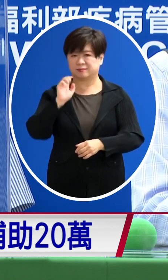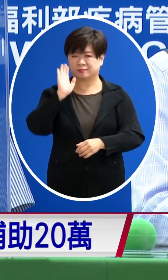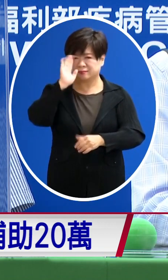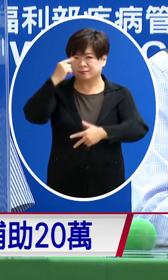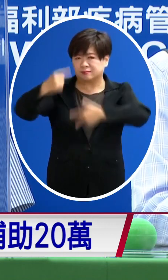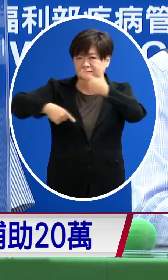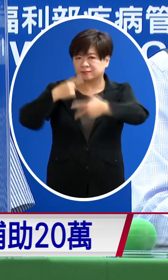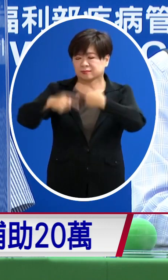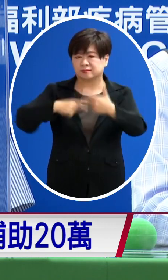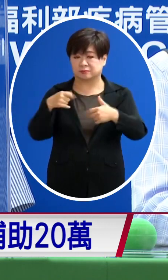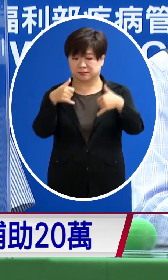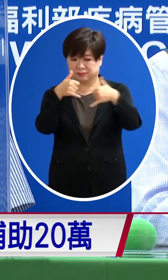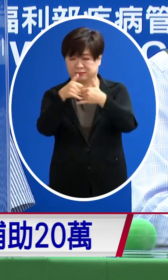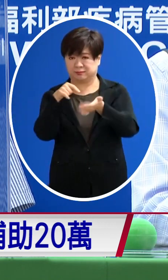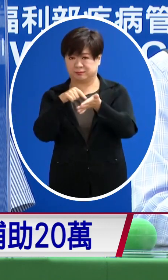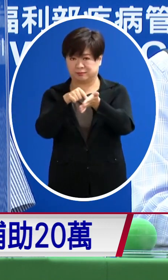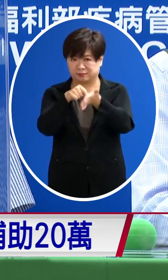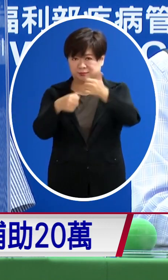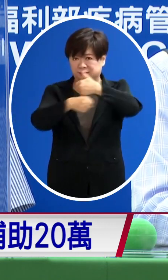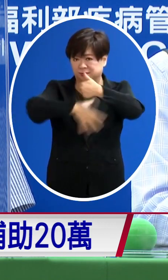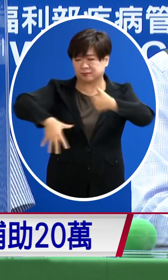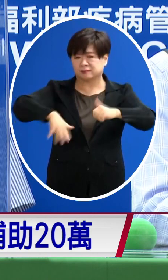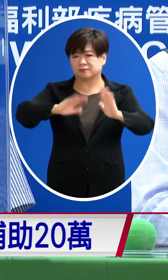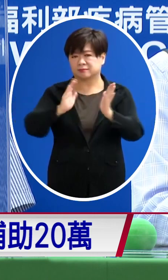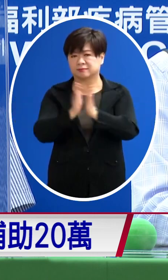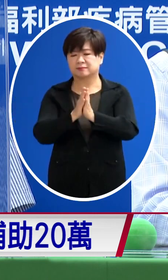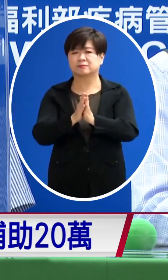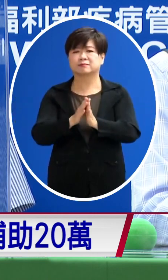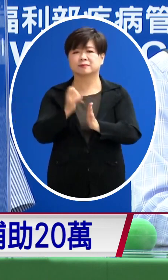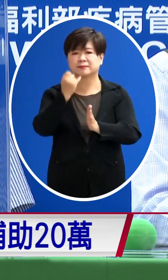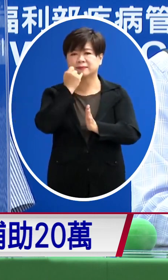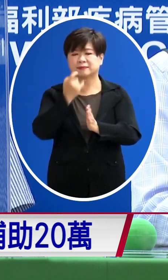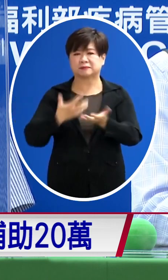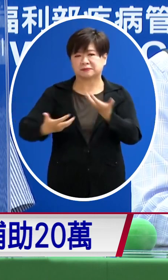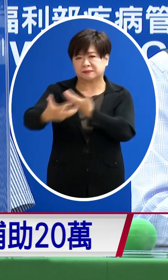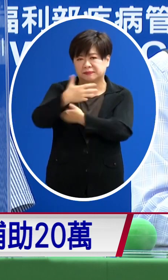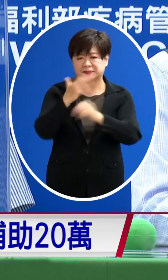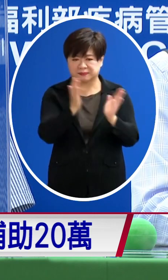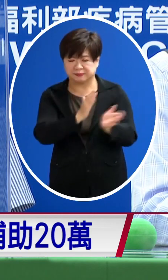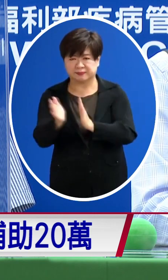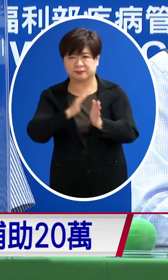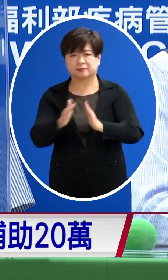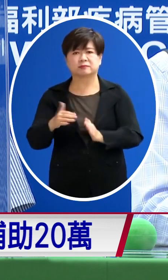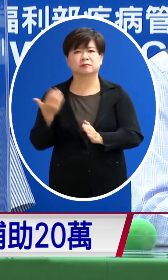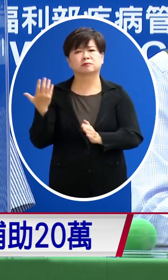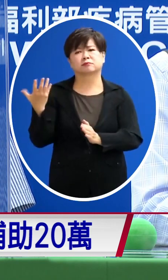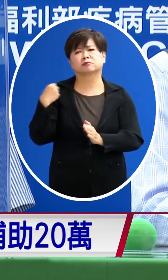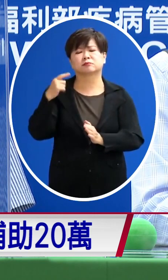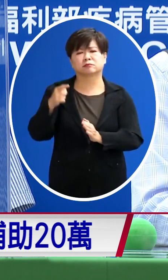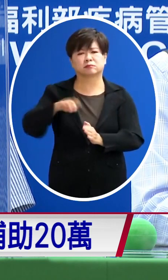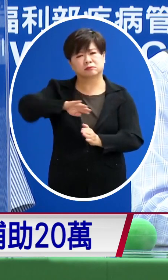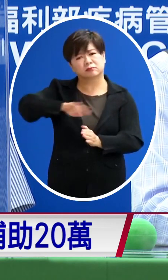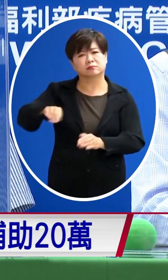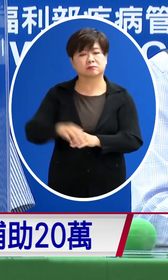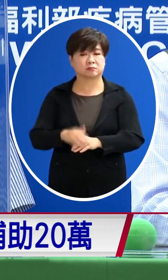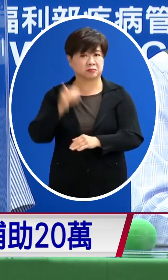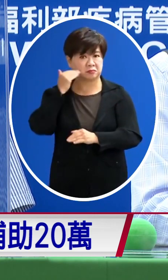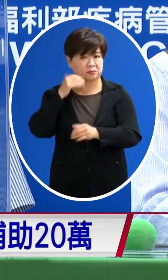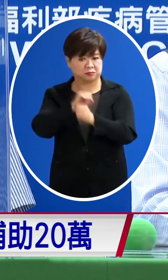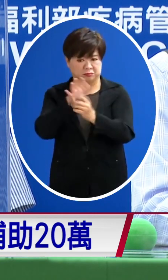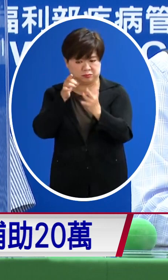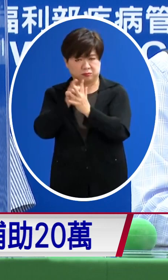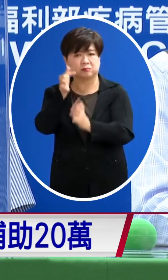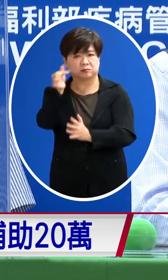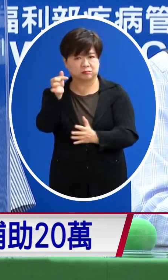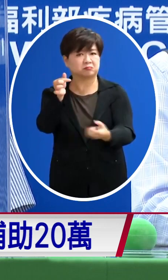健保的这样的一个申报及时的系统来取代原来的这样的一个通报系统。那当然阳性的还是要直接来跟